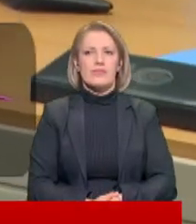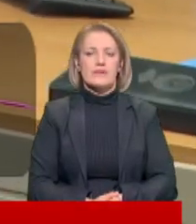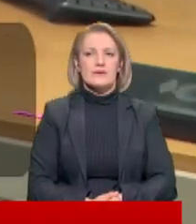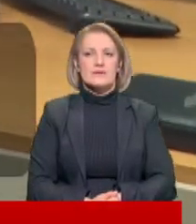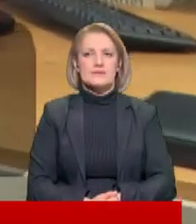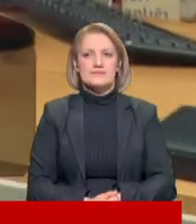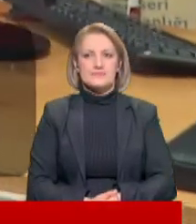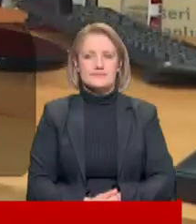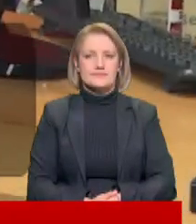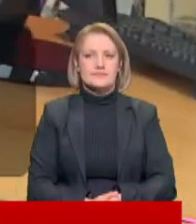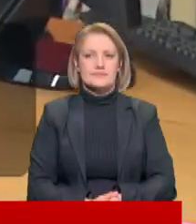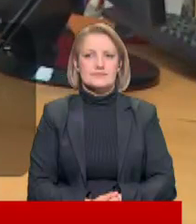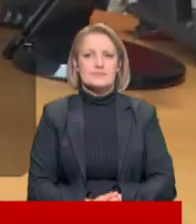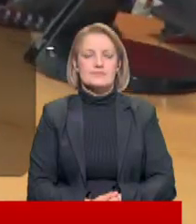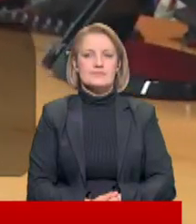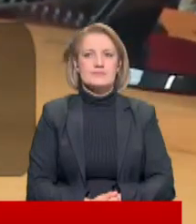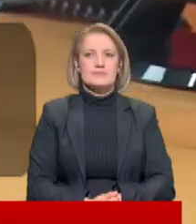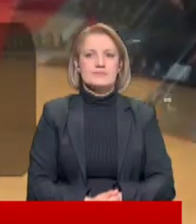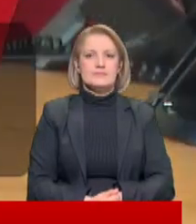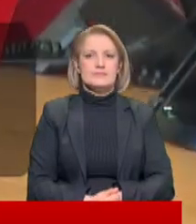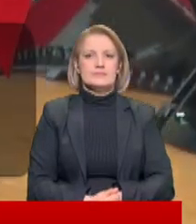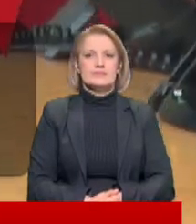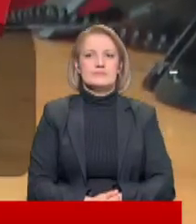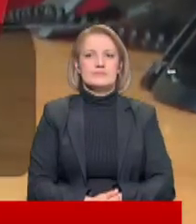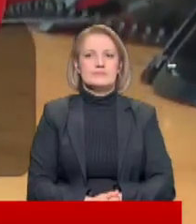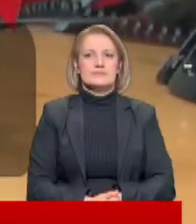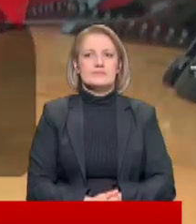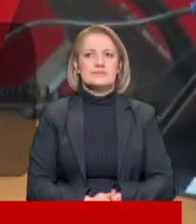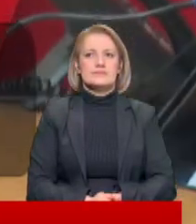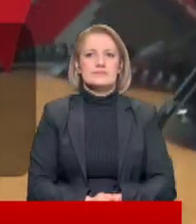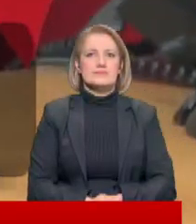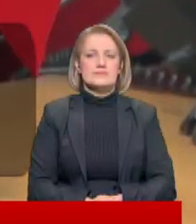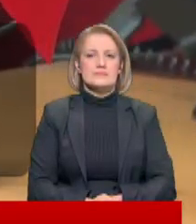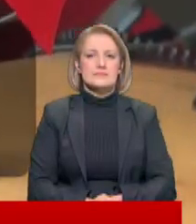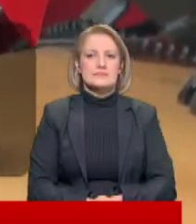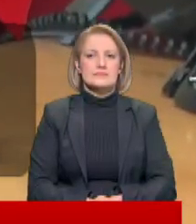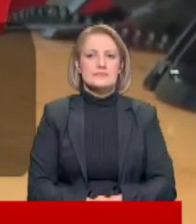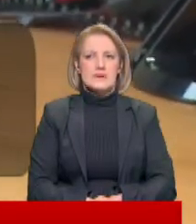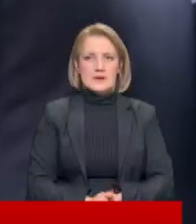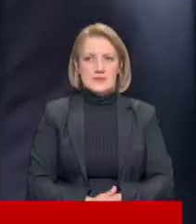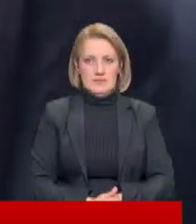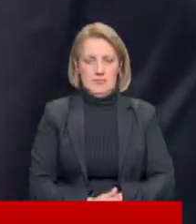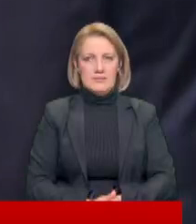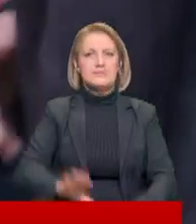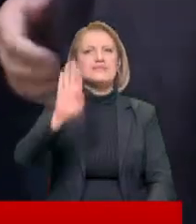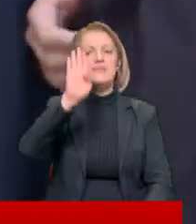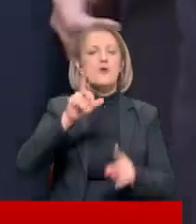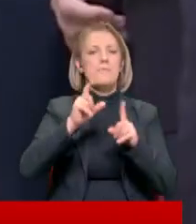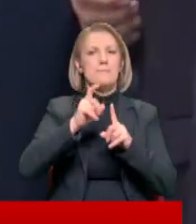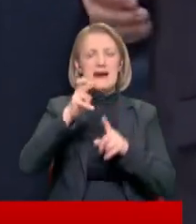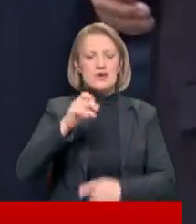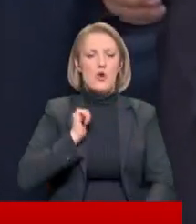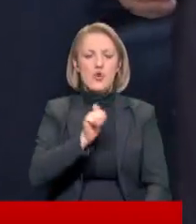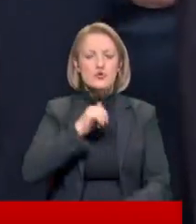kardeşlik duygularıyla ülkemize ve milletimize ve Kayserimize biraz daha fazla hizmet yapabilmenin gayretiyle çalışmalarımızı sürdüreceğiz. Demokrat Parti